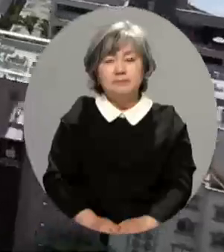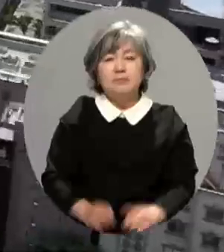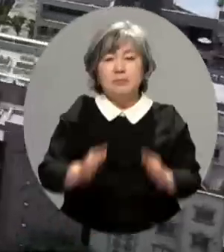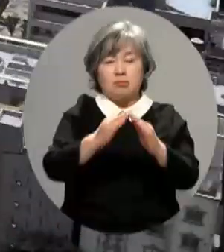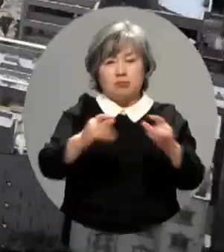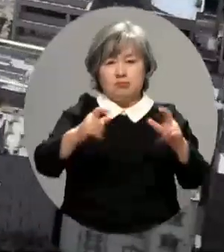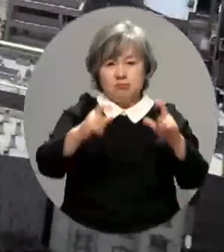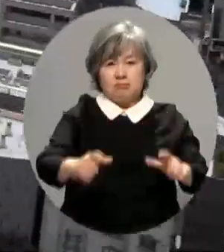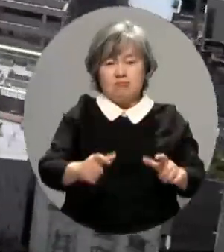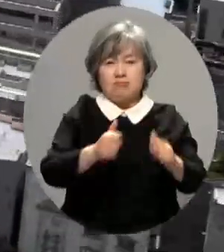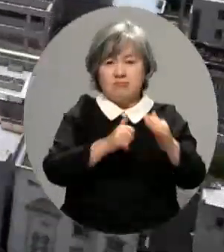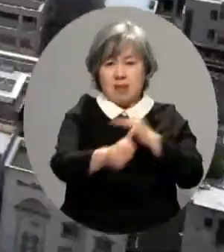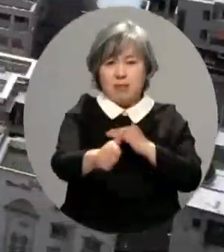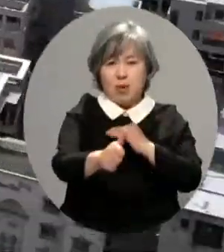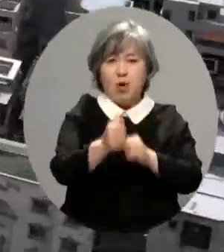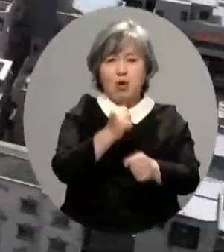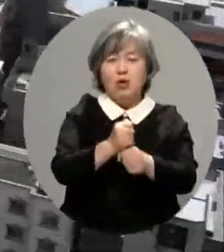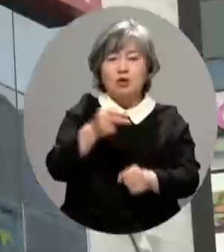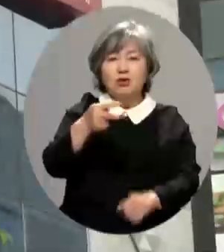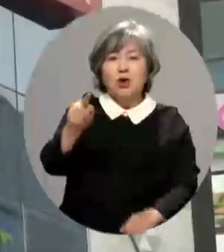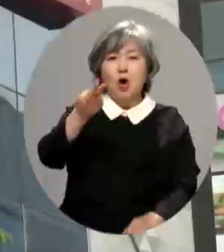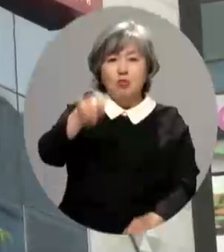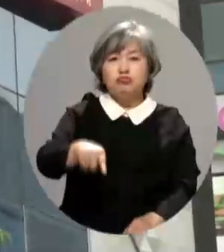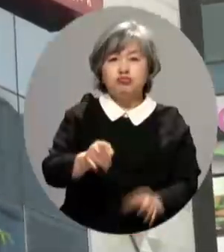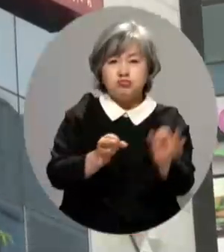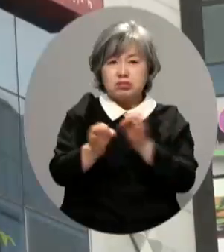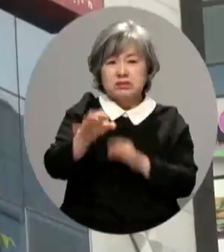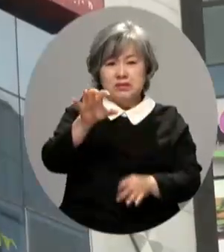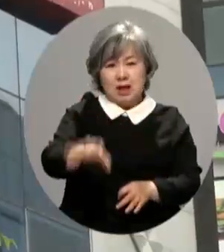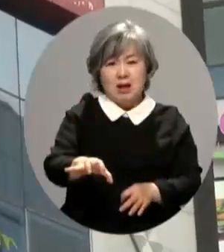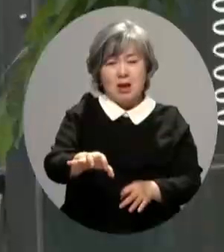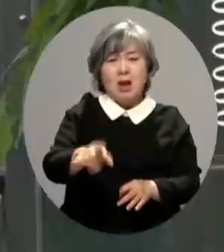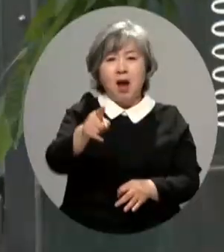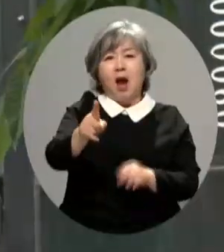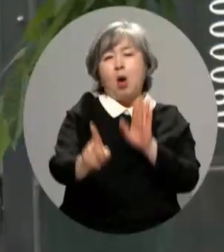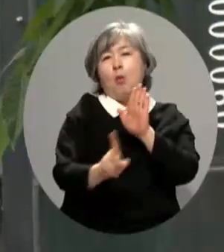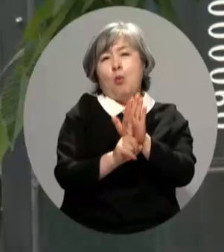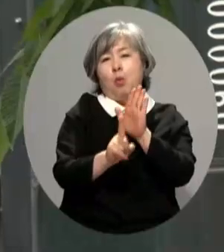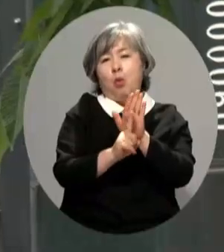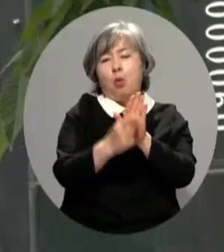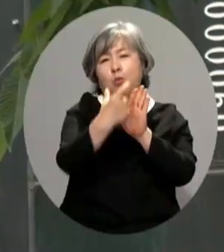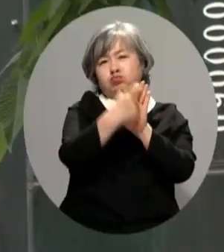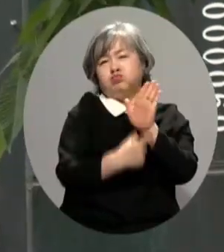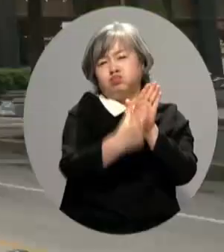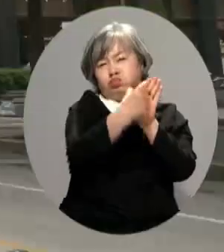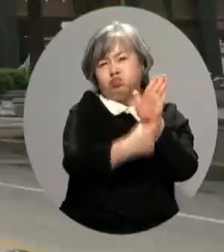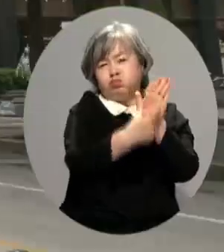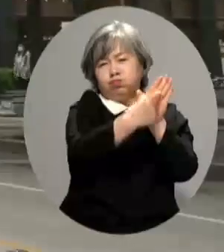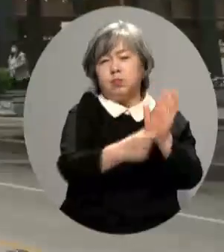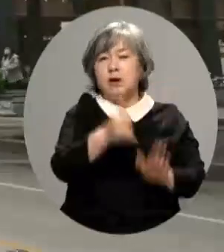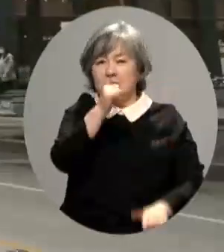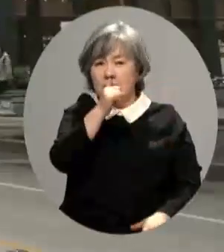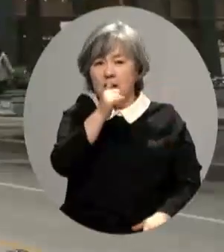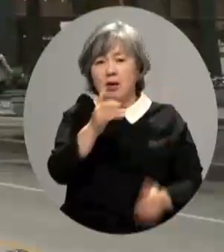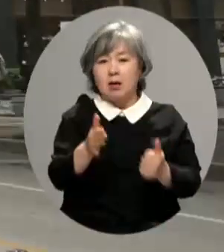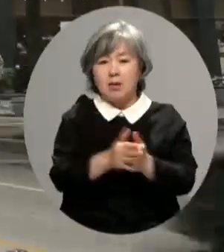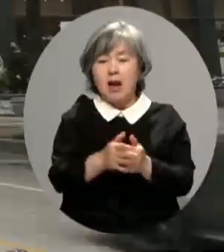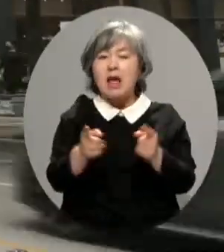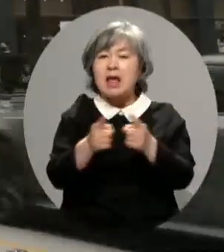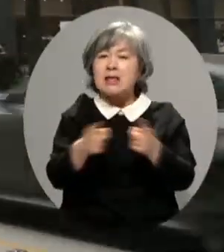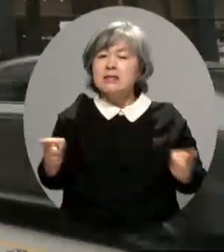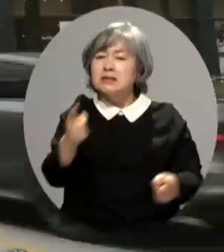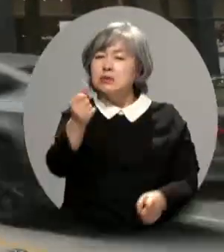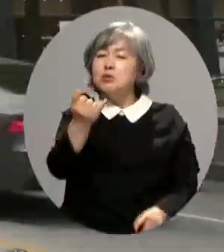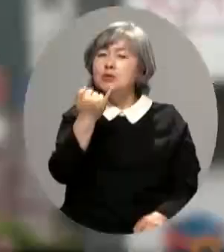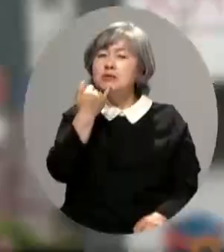전라북도의 대표 상권인 서부신시가지 여기저기 임차인을 구하는 펼침막이 붙어 있습니다 그나마 1층은 사정이